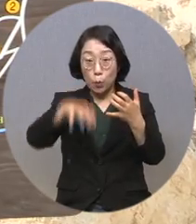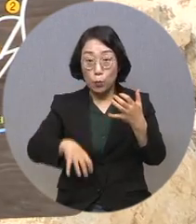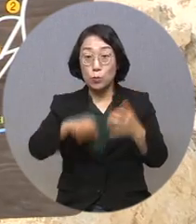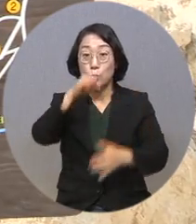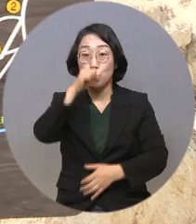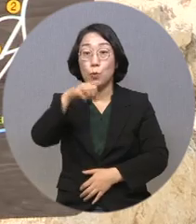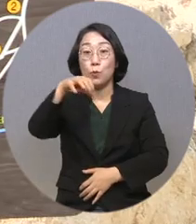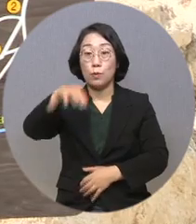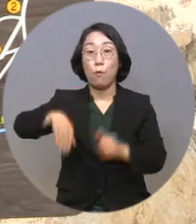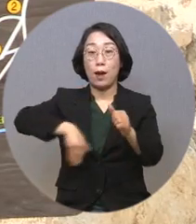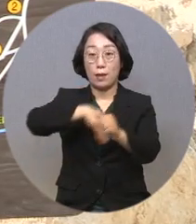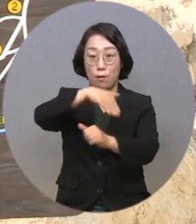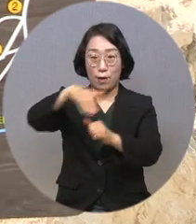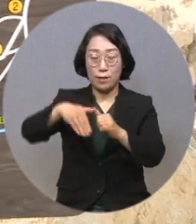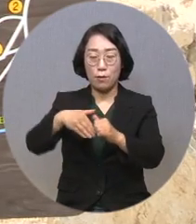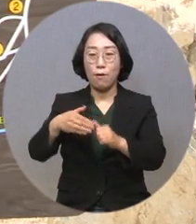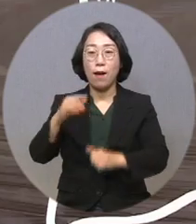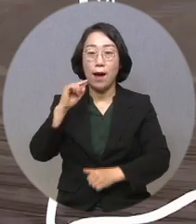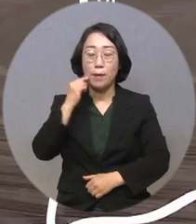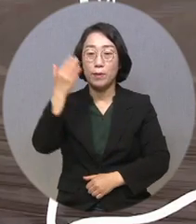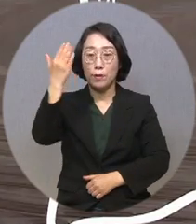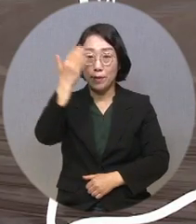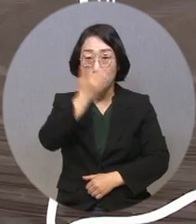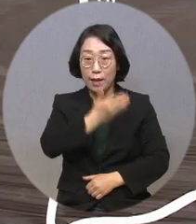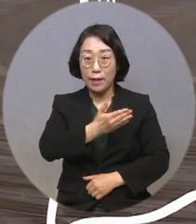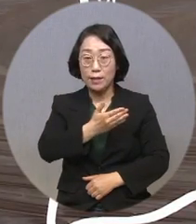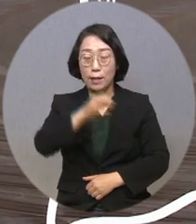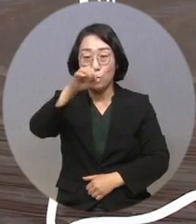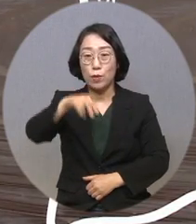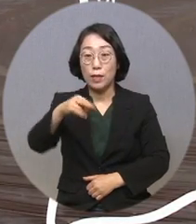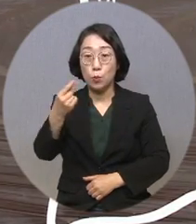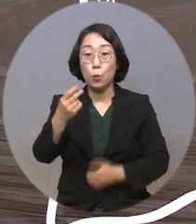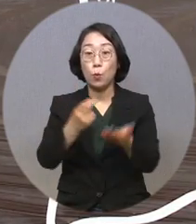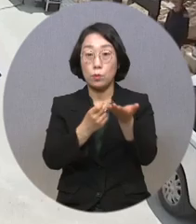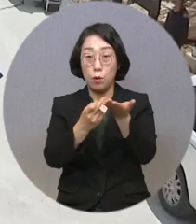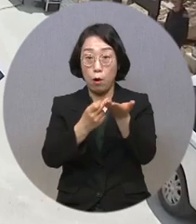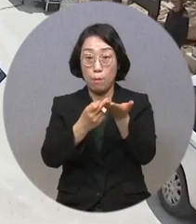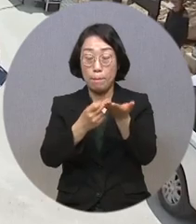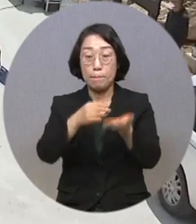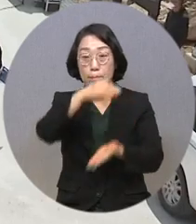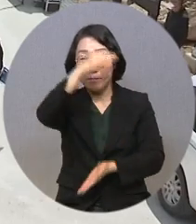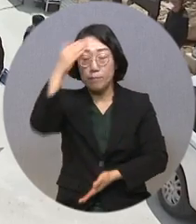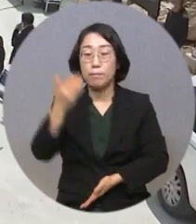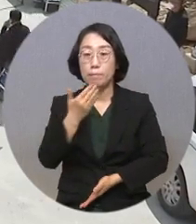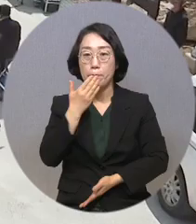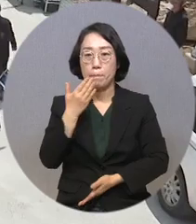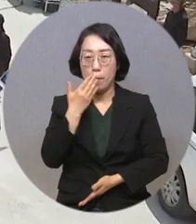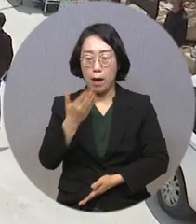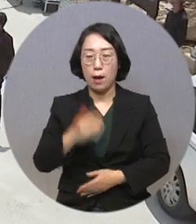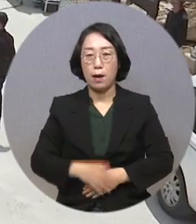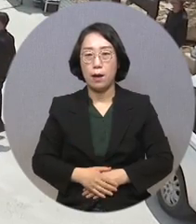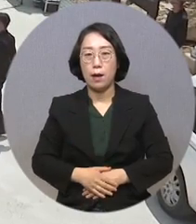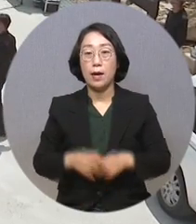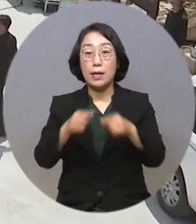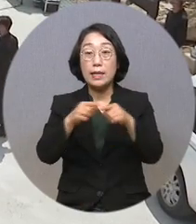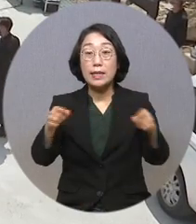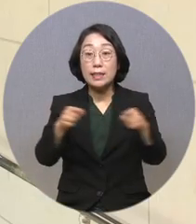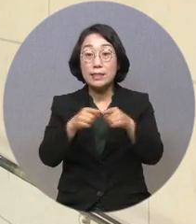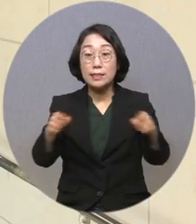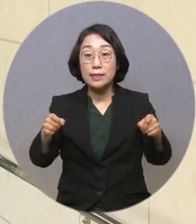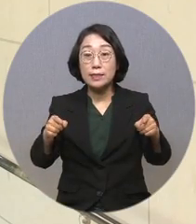통하여 아름답고 깨끗한 위도를 즐길 수 있게 됐습니다. 주요 건물인 1층